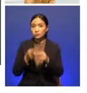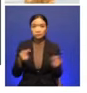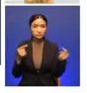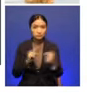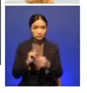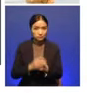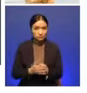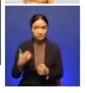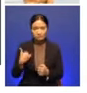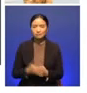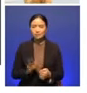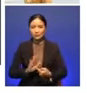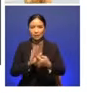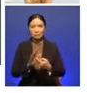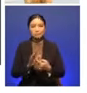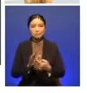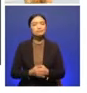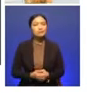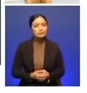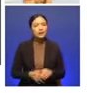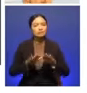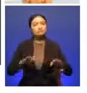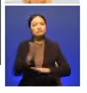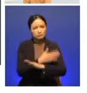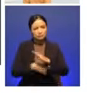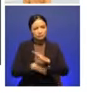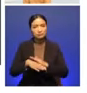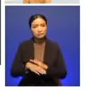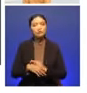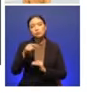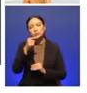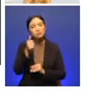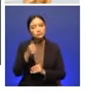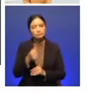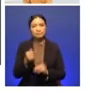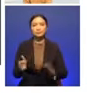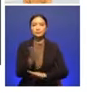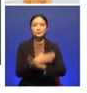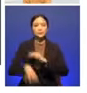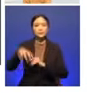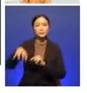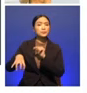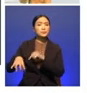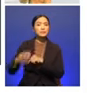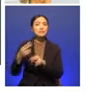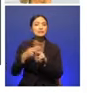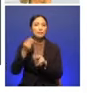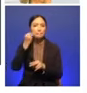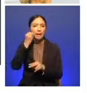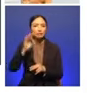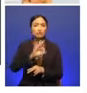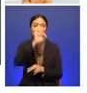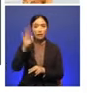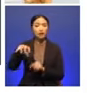มันมีกรณีอันหนึ่งโดยเฉพาะเด็กพิการนะครับผมพูดได้เลยนะครับที่บ้านเฟื่องฟ้าเราทำงานด้วยวิชา